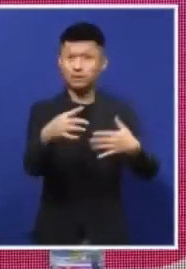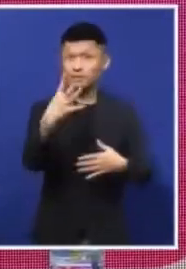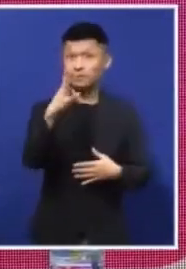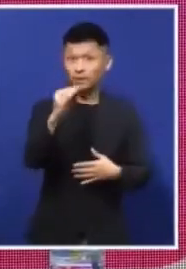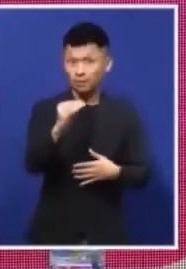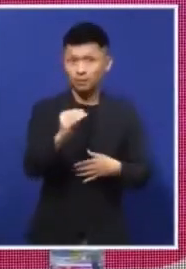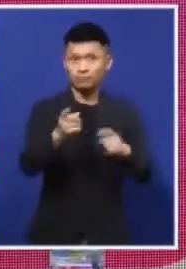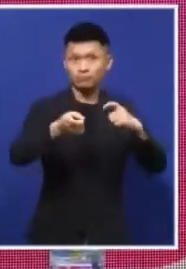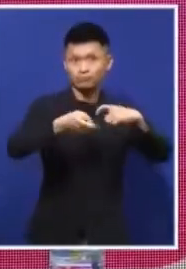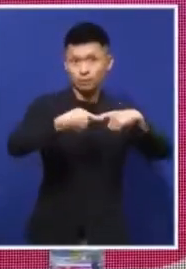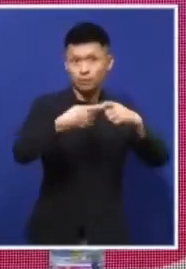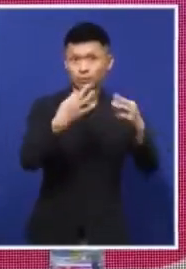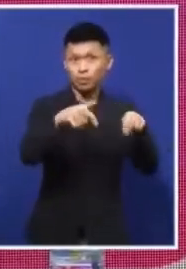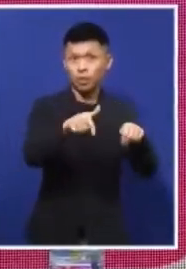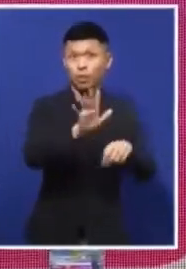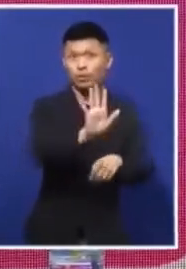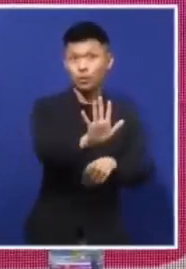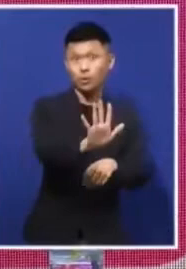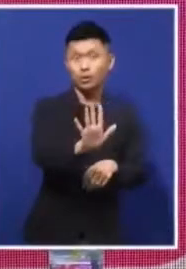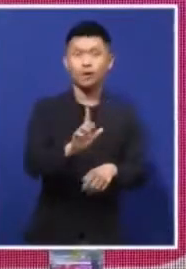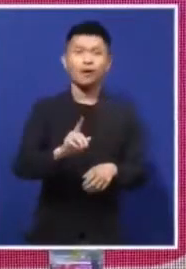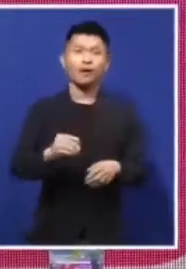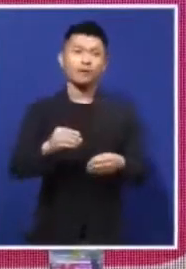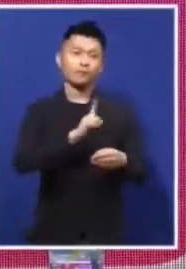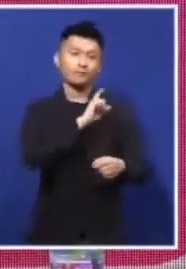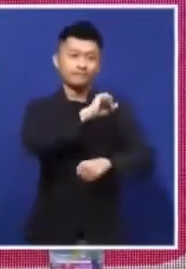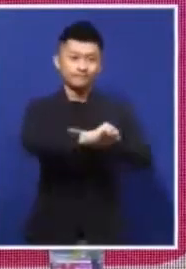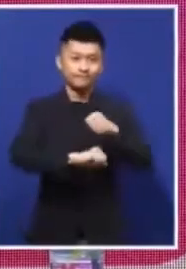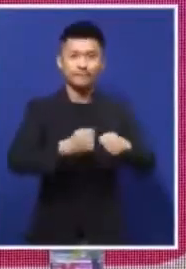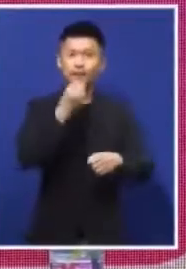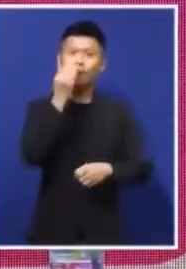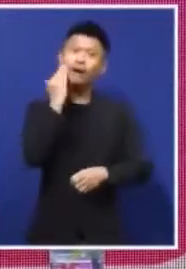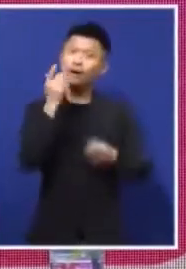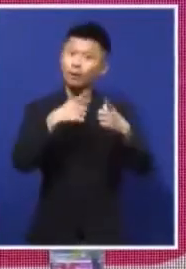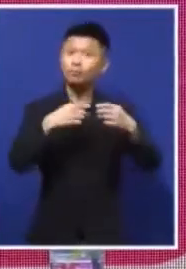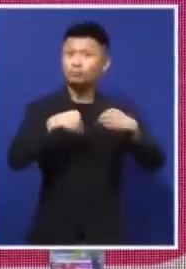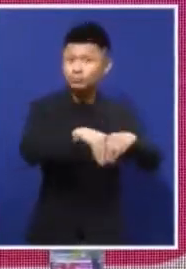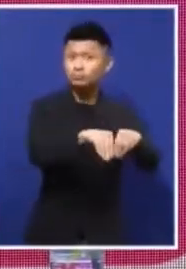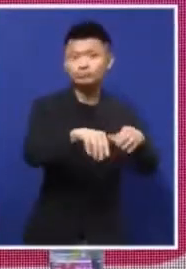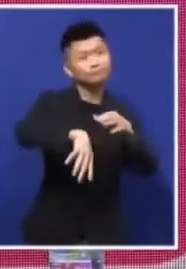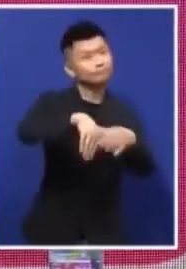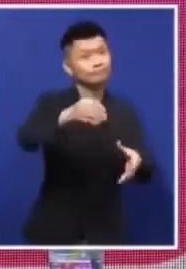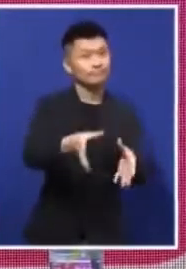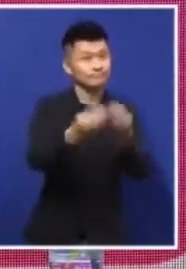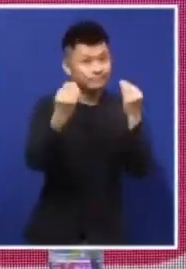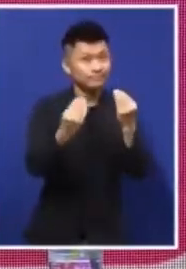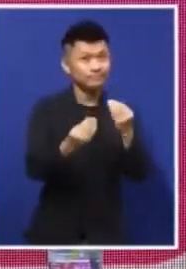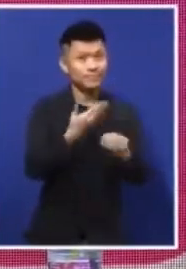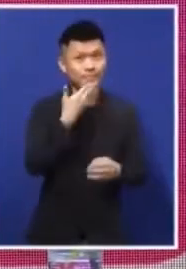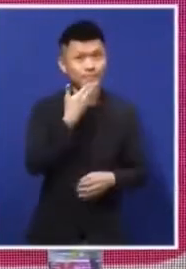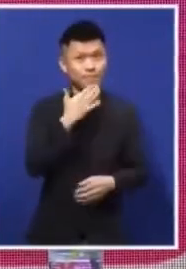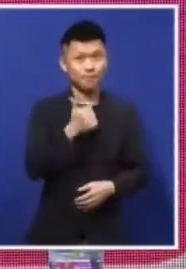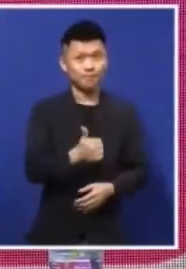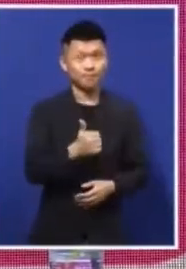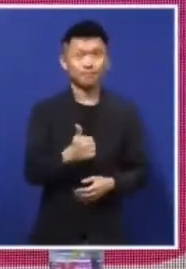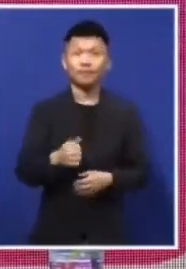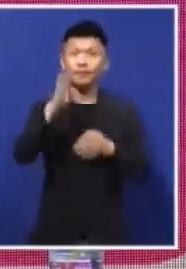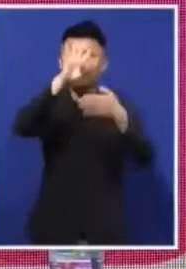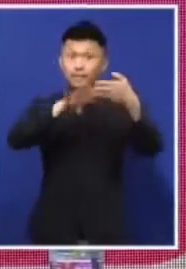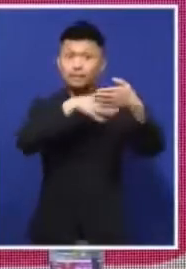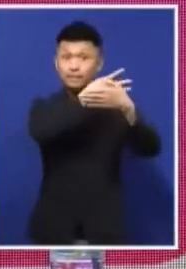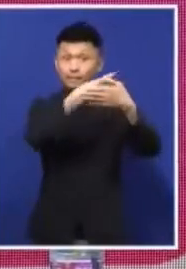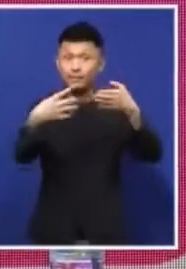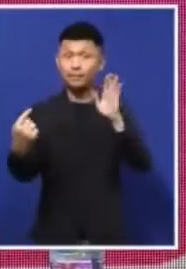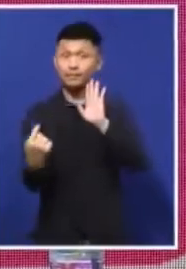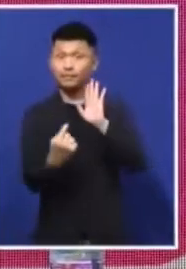五倍券的，那自动会获得好时券，这部分免抽签。那么我们在这个表上面看到的